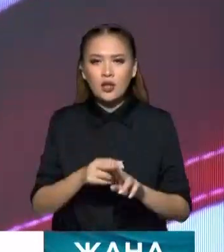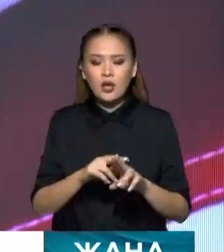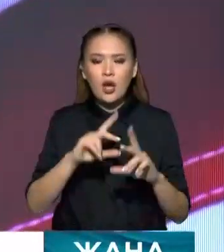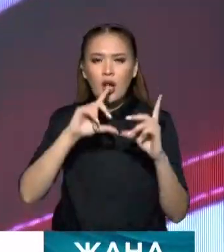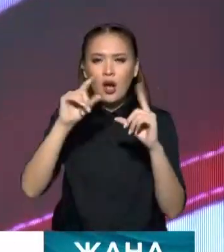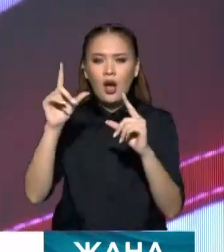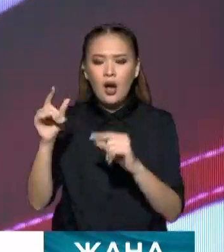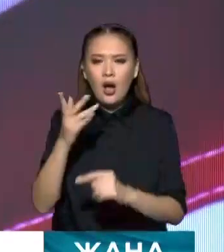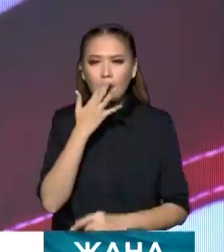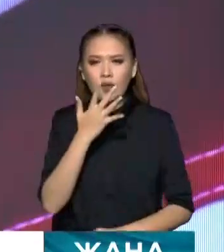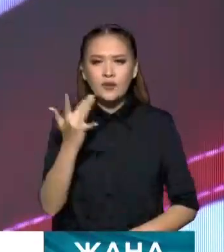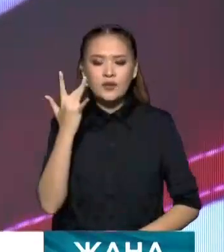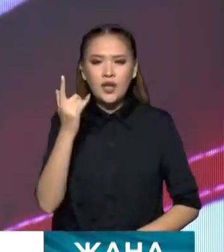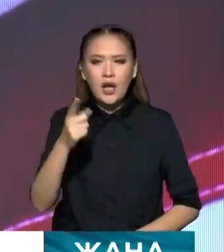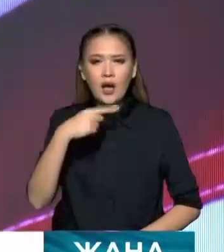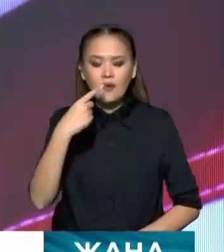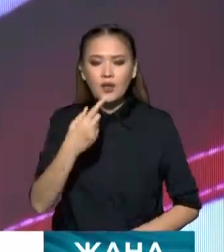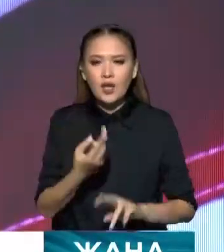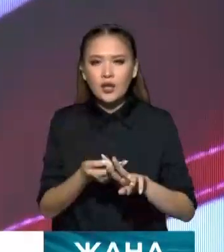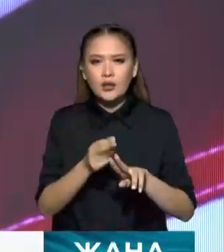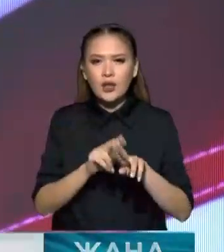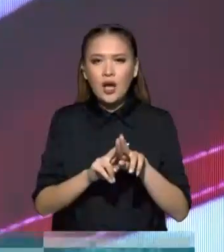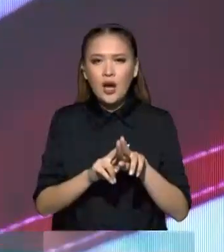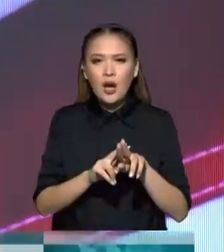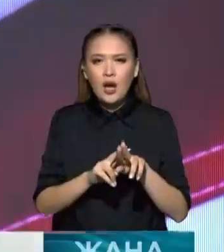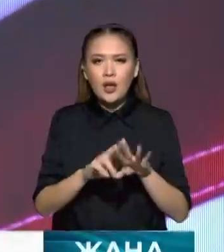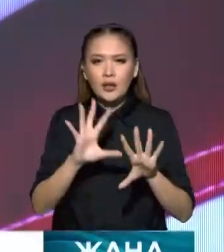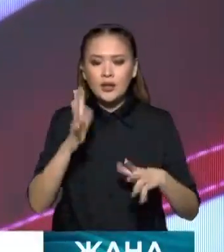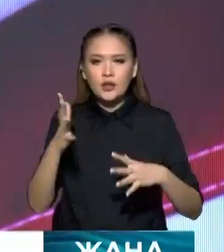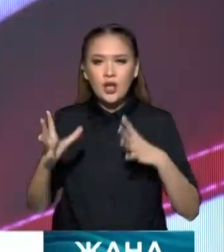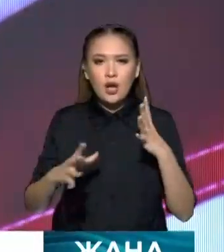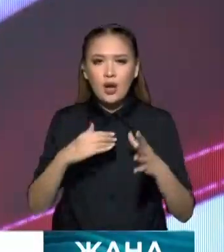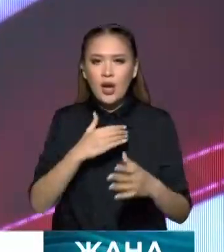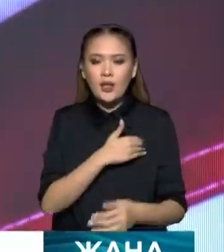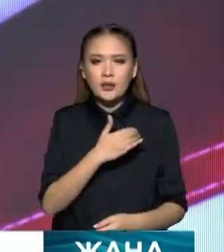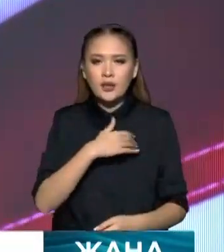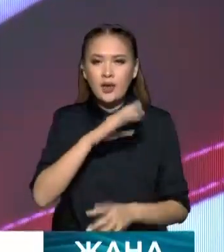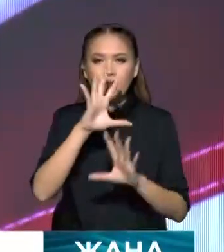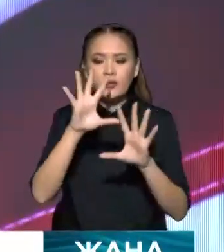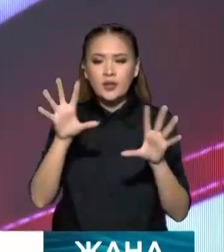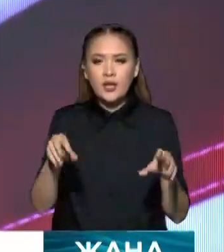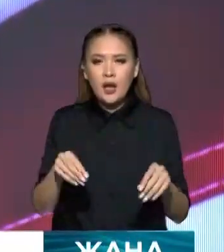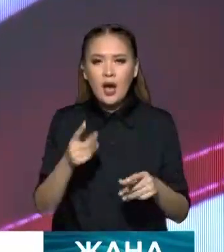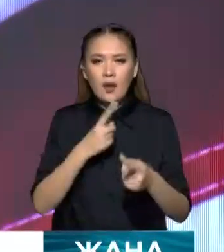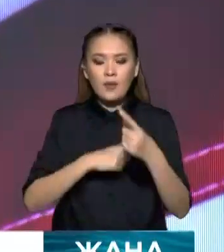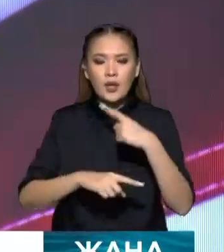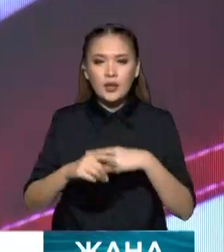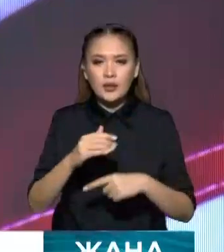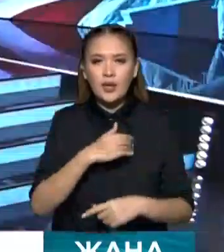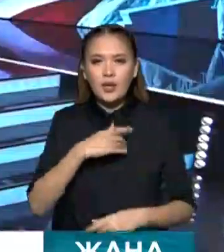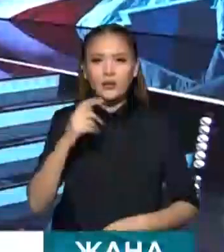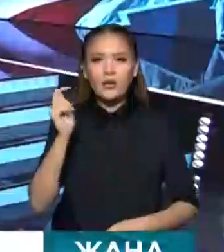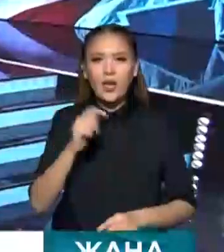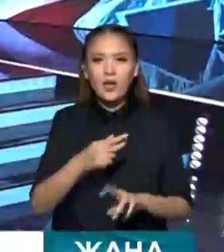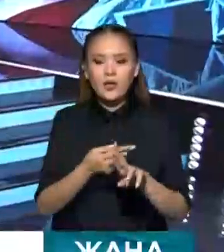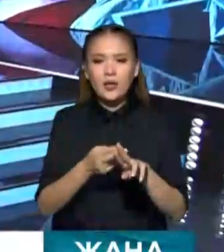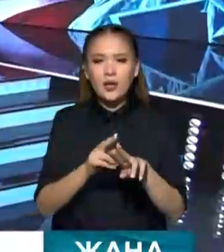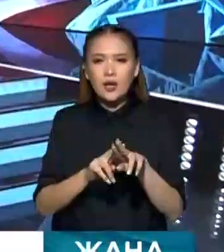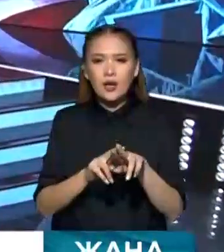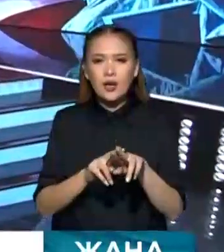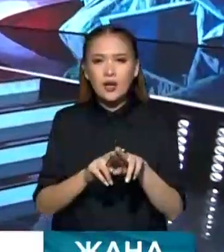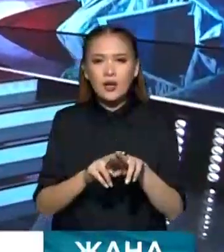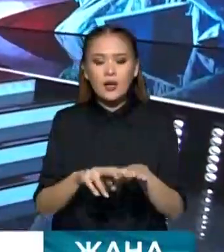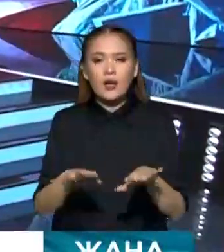jatır. Solardın igergen potensialını özümüzdün egelimizge kaytaru mümkündügün pısıktau. Sonun jaksı misaldar elimizde Astana Hub degen mekeme de